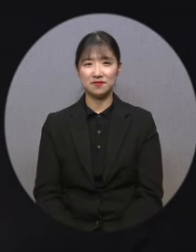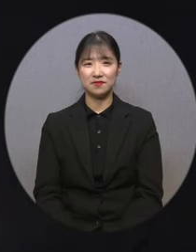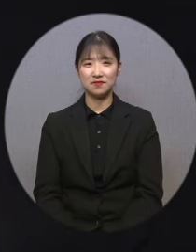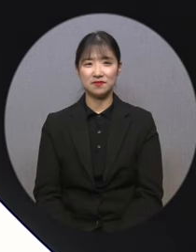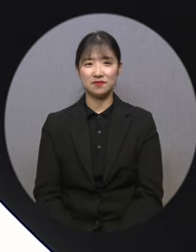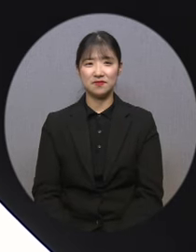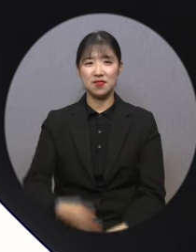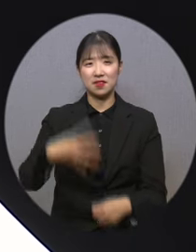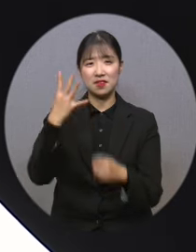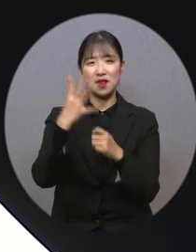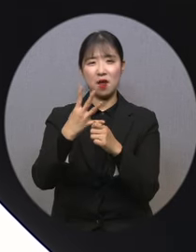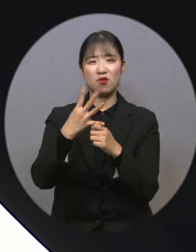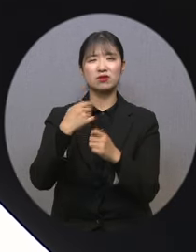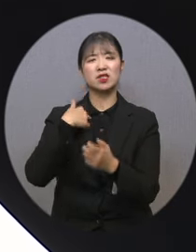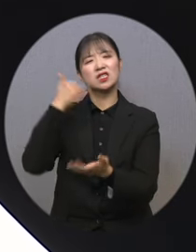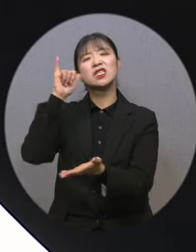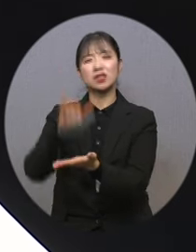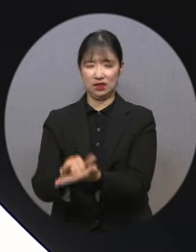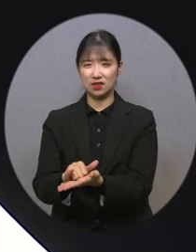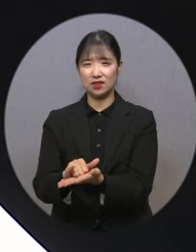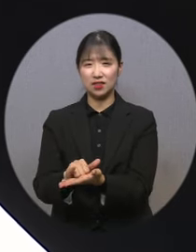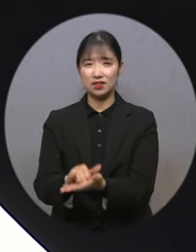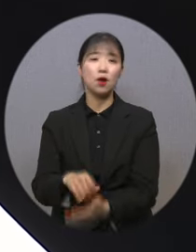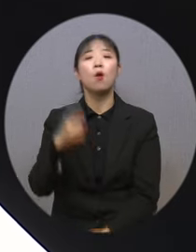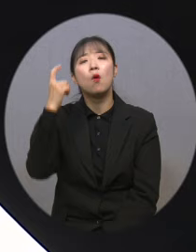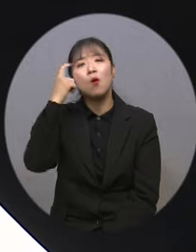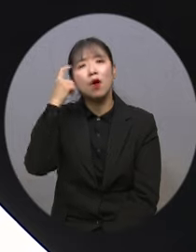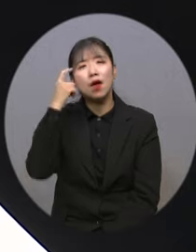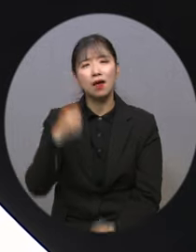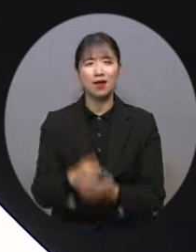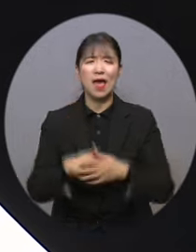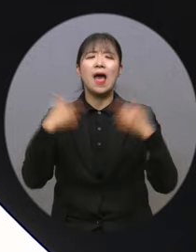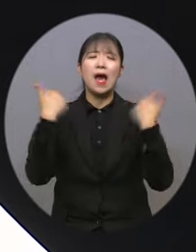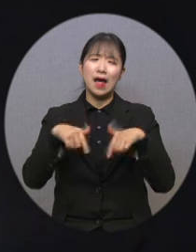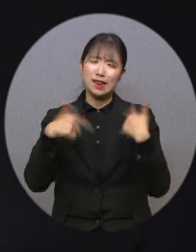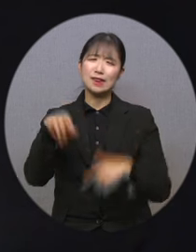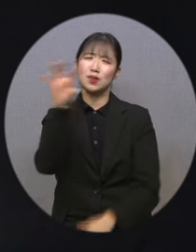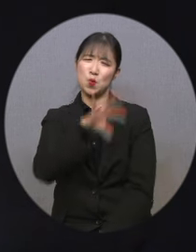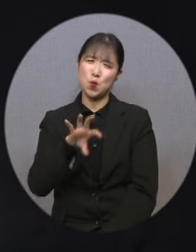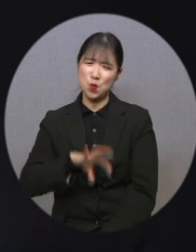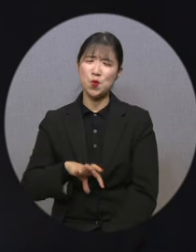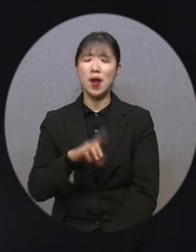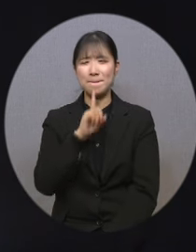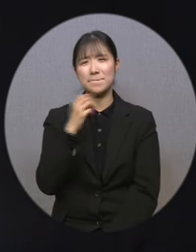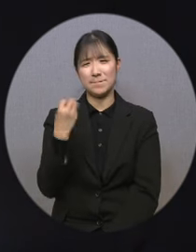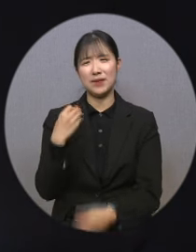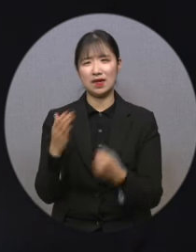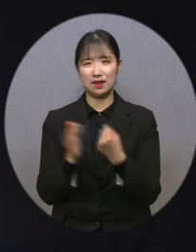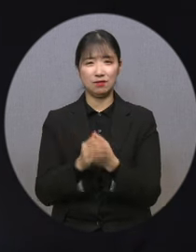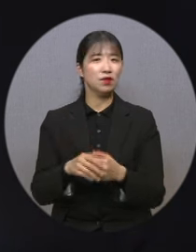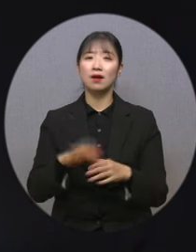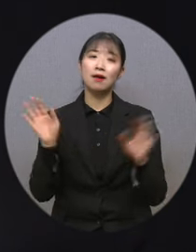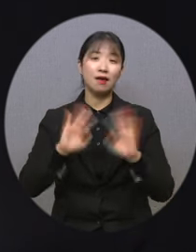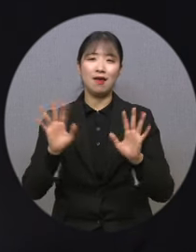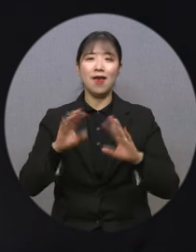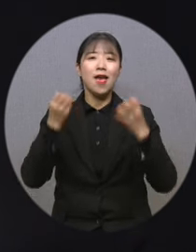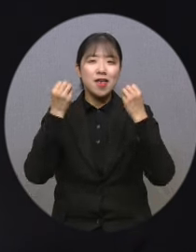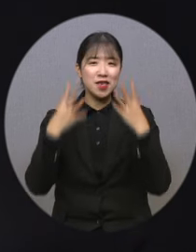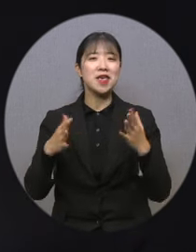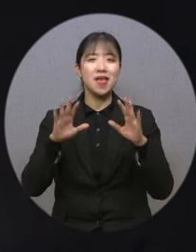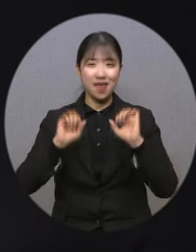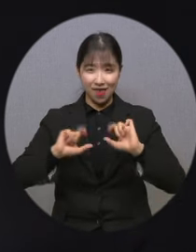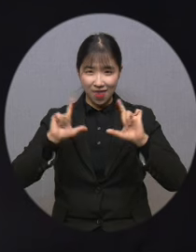네 번째는 제가 끊어 버렸어요 왜 글로스 발 똑같은 얘기니까 똑같은 에 요새 좀 다릅니다 새해 인사가 있고